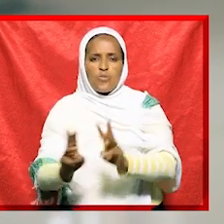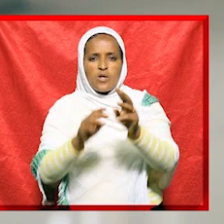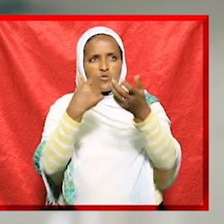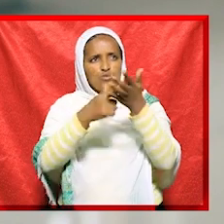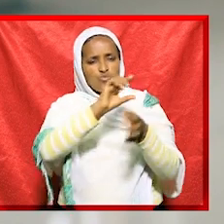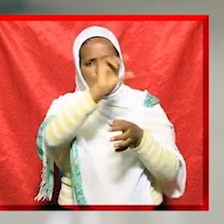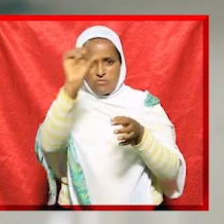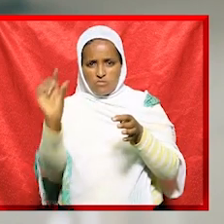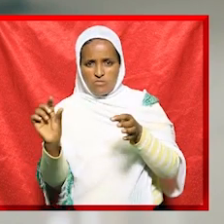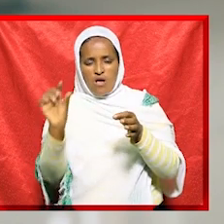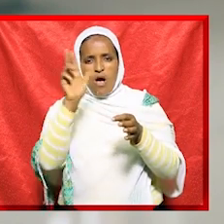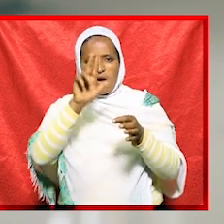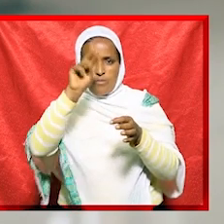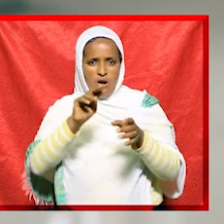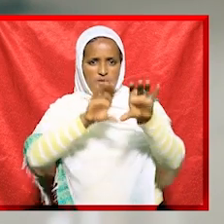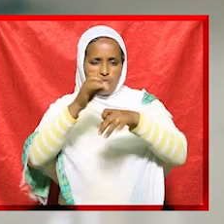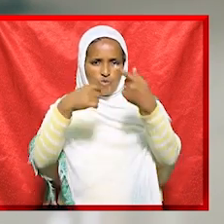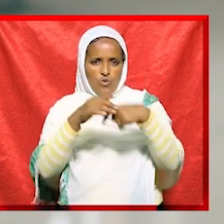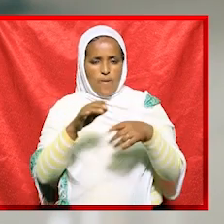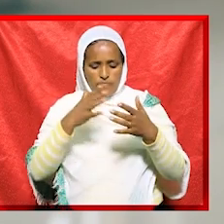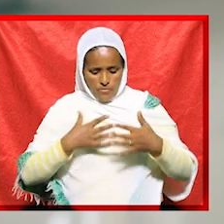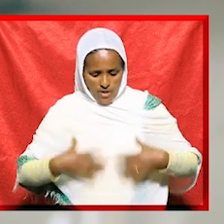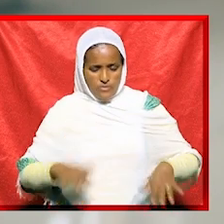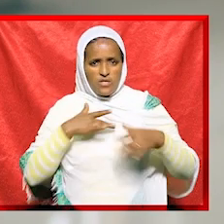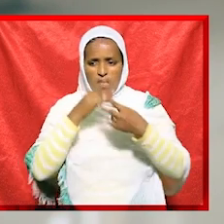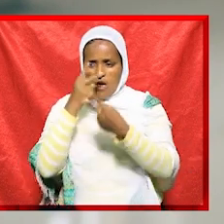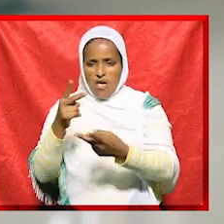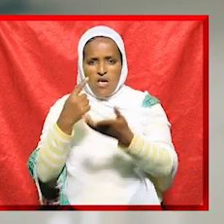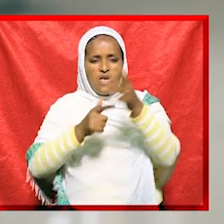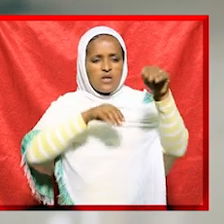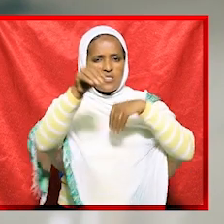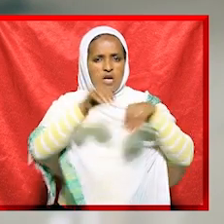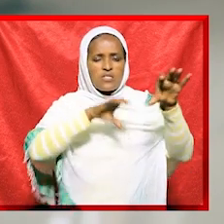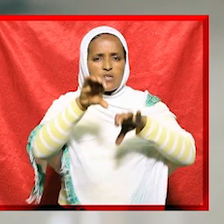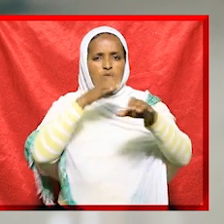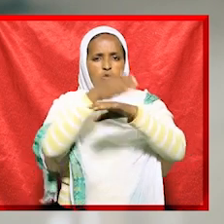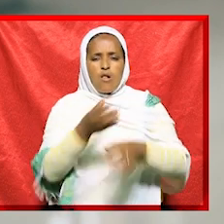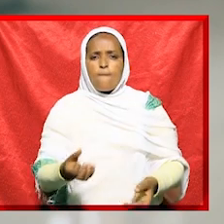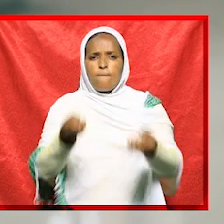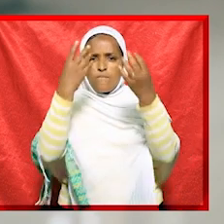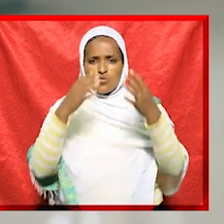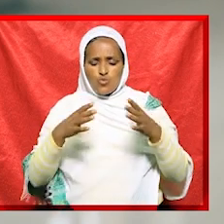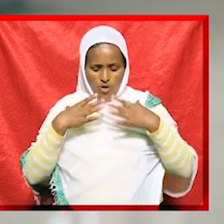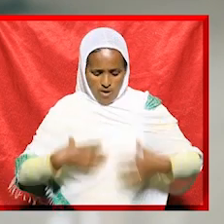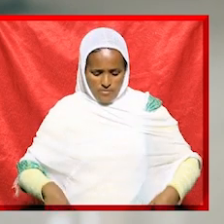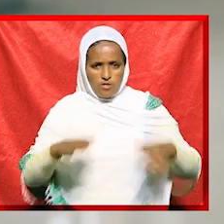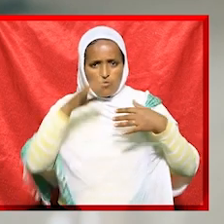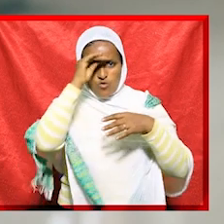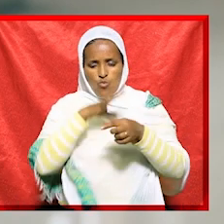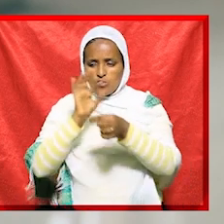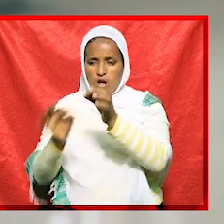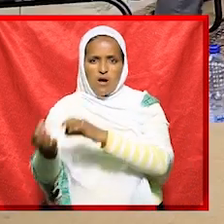በሚችለው መልኩ አርማቸውን አድርገው ነው የመጡት። ዛሬ በልብስ ላይ ያያየን ነው። እንደውም ይሄን እንቅስቃሴ ከተደረገ በኋላ በርካታ ቀሚስ የለበሱ